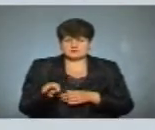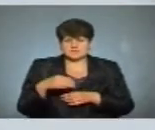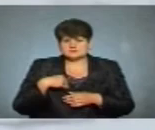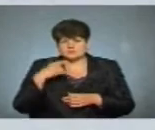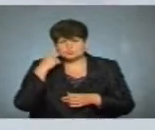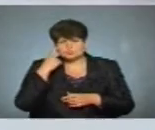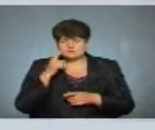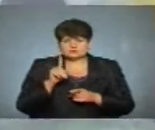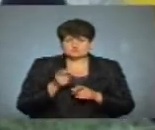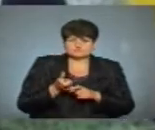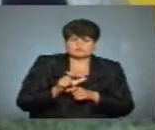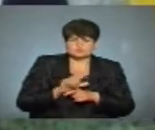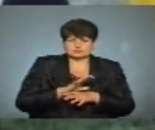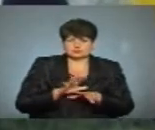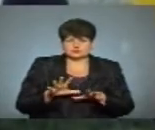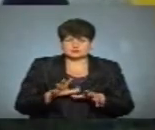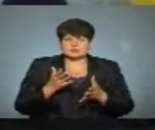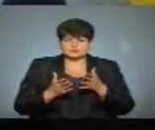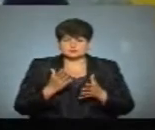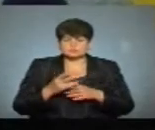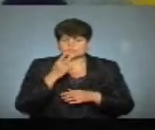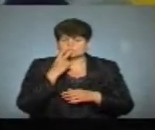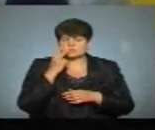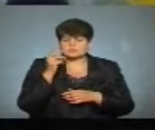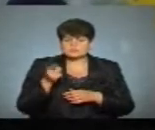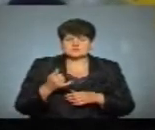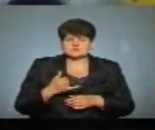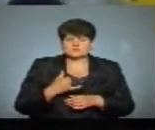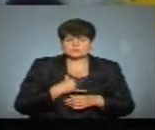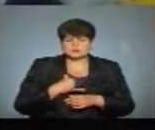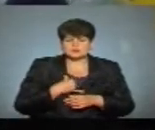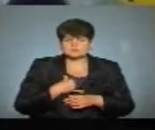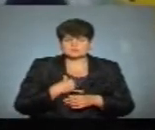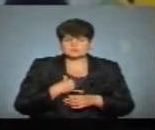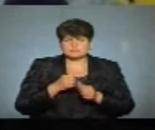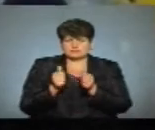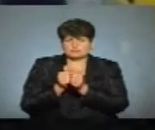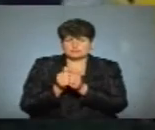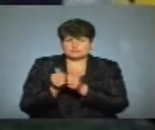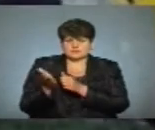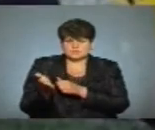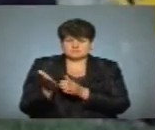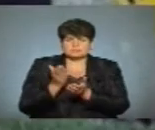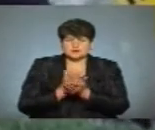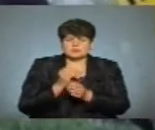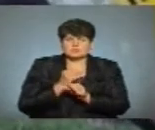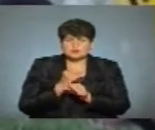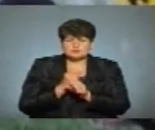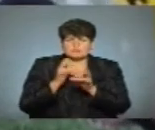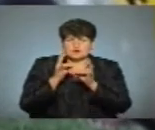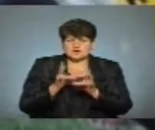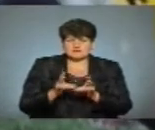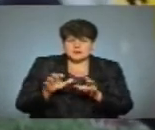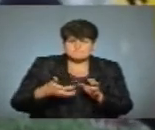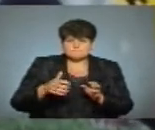що не переляється. Разом з тим, якщо подивитися нас рядишком, ми робимо аварійний